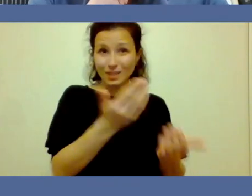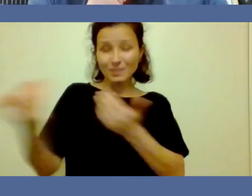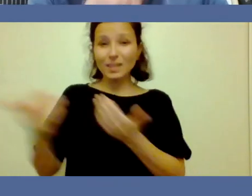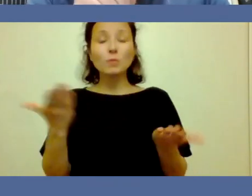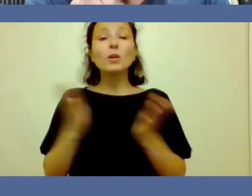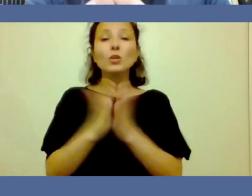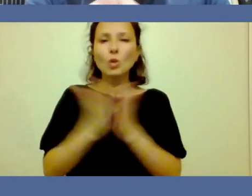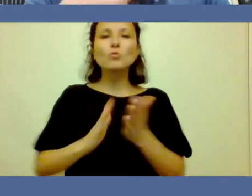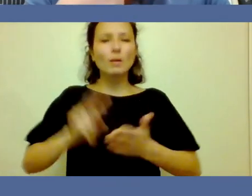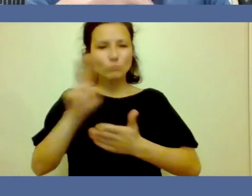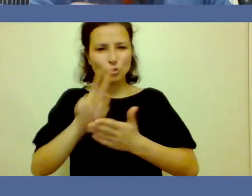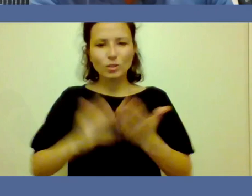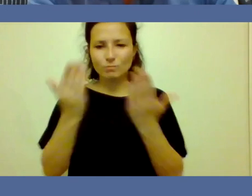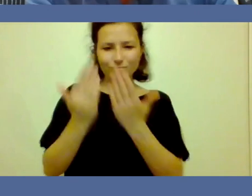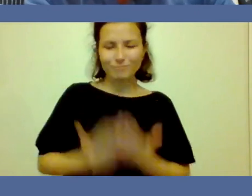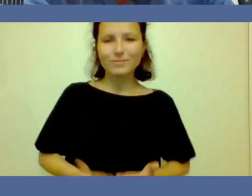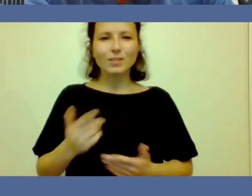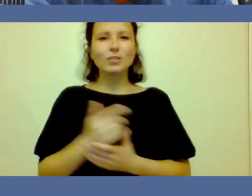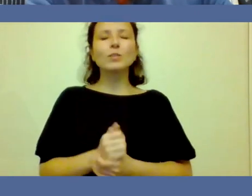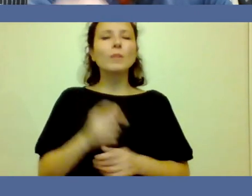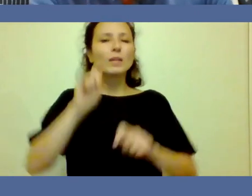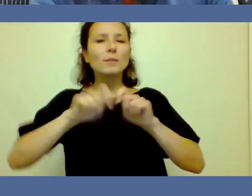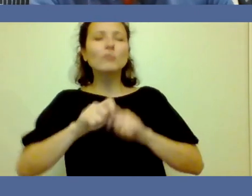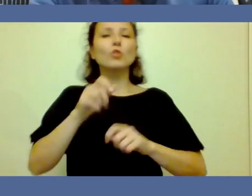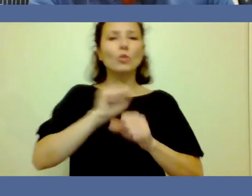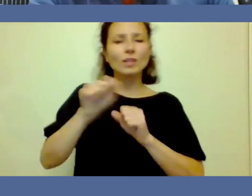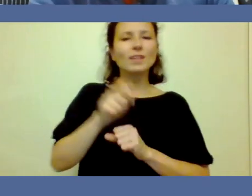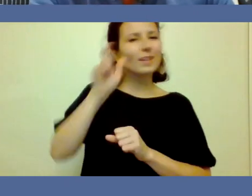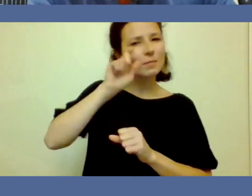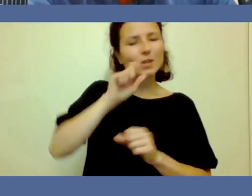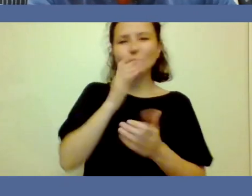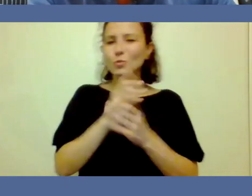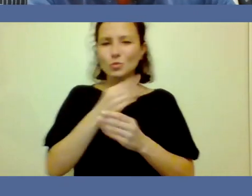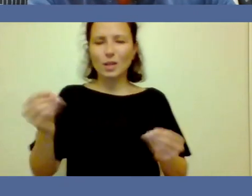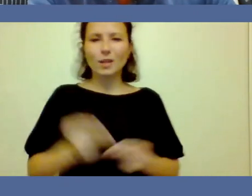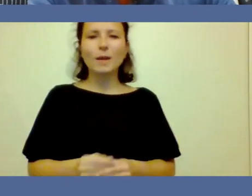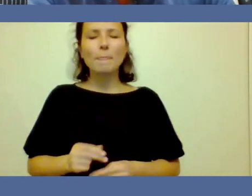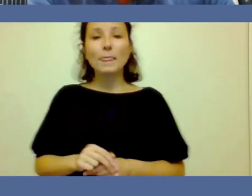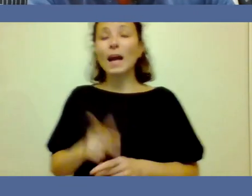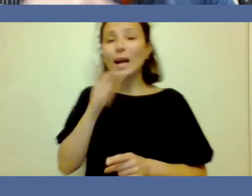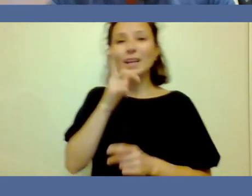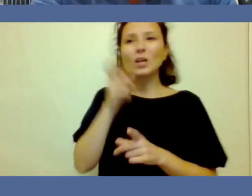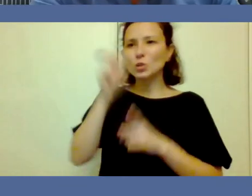odeszłam. Ale samo słowo miłość w tytule już miało być tym zaskoczeniem czytelnika?